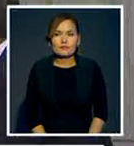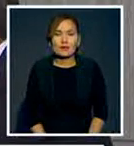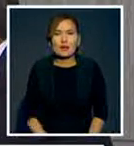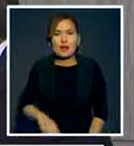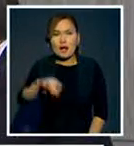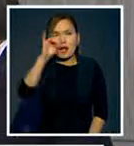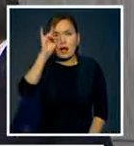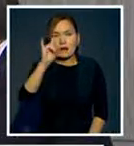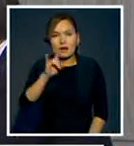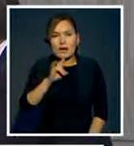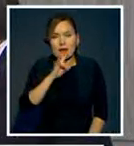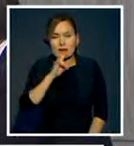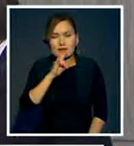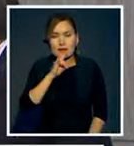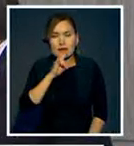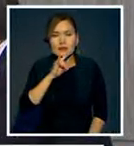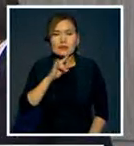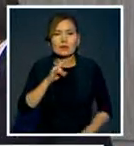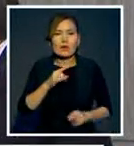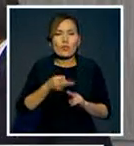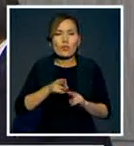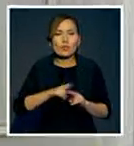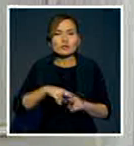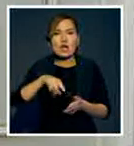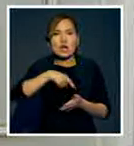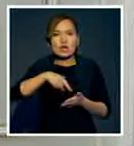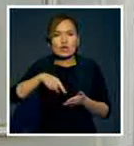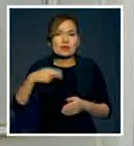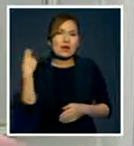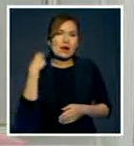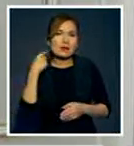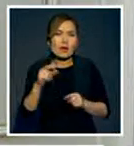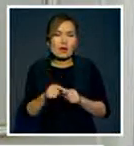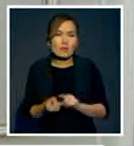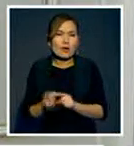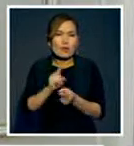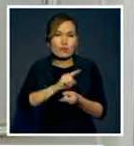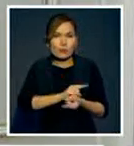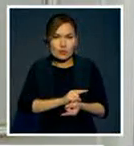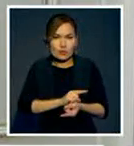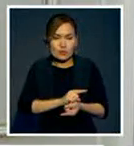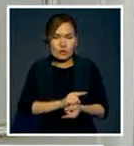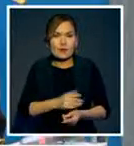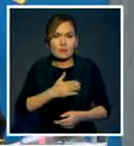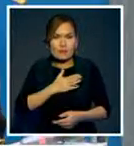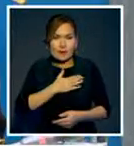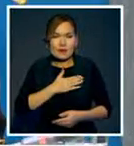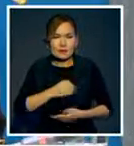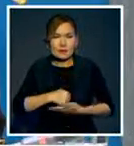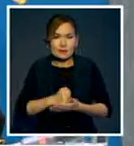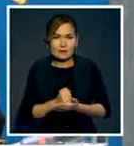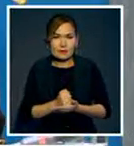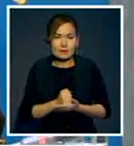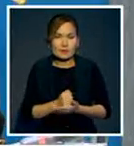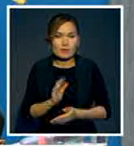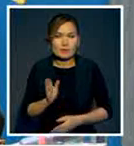қазақтың бүгінгі фонетикалық байлығын бәрінен сақтадық. Әрбір дыбыстың өзінің бір орны бар. Я должен